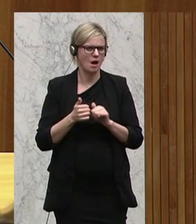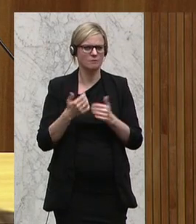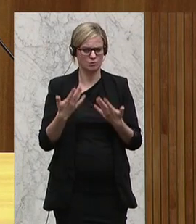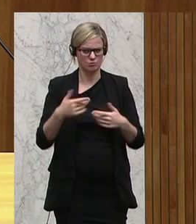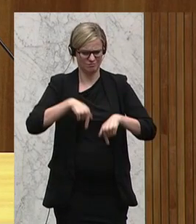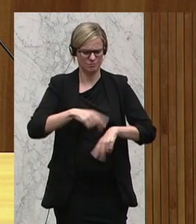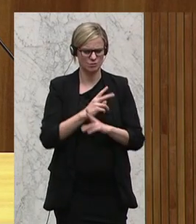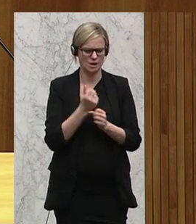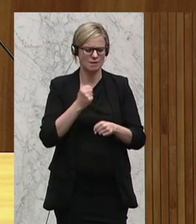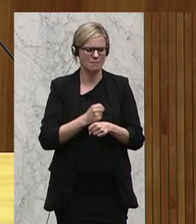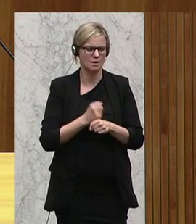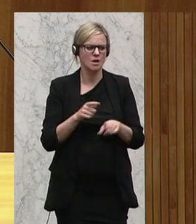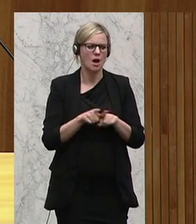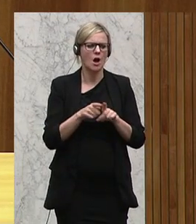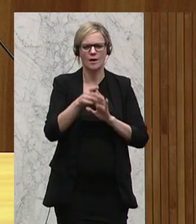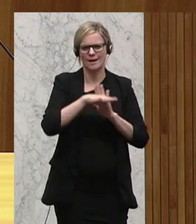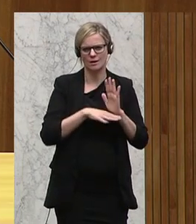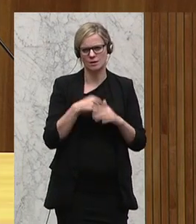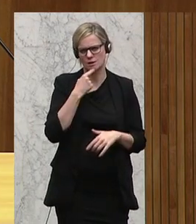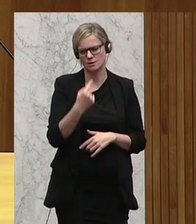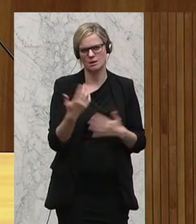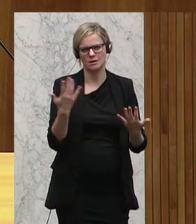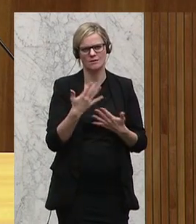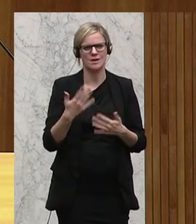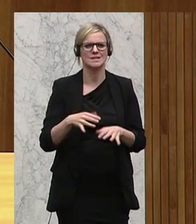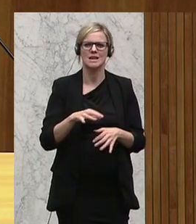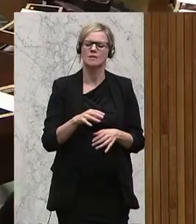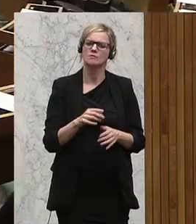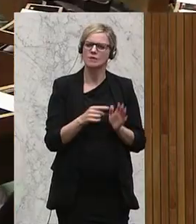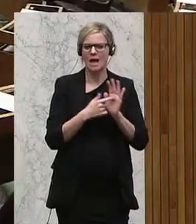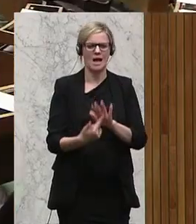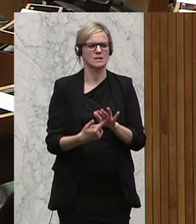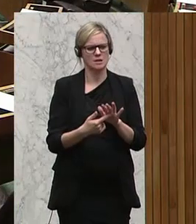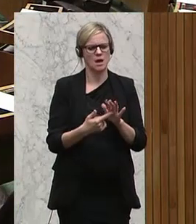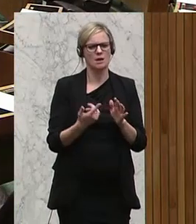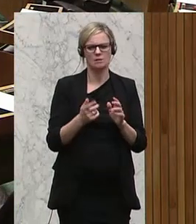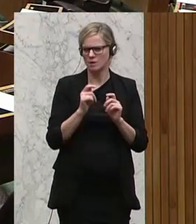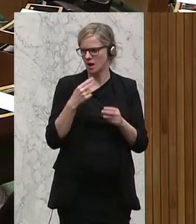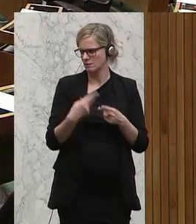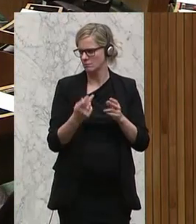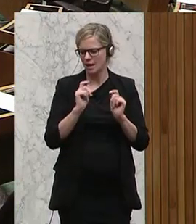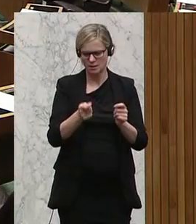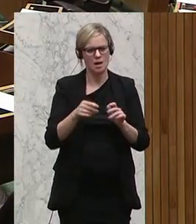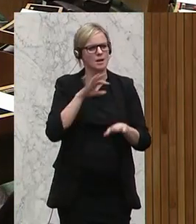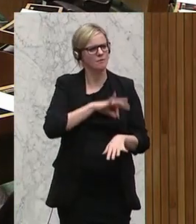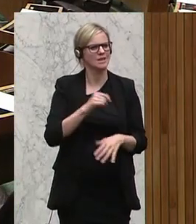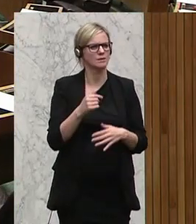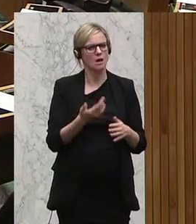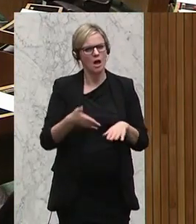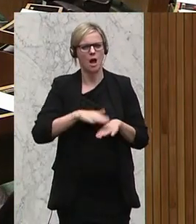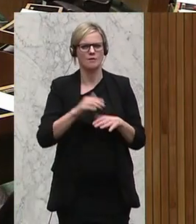Regelungen, wurde auch angesprochen. Wir wollen eine Ausweitung der Anzeigepflicht auf 72 Stunden. Wir brauchen